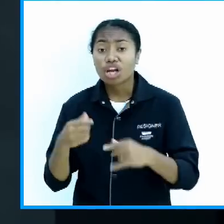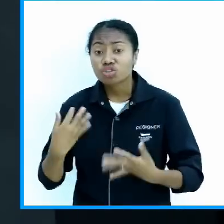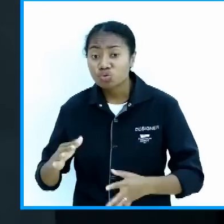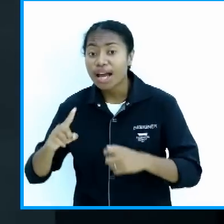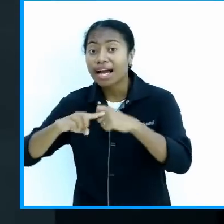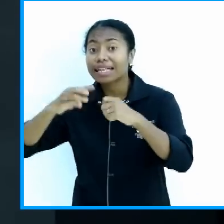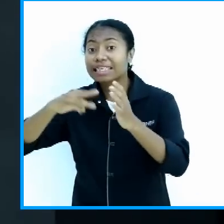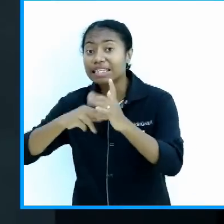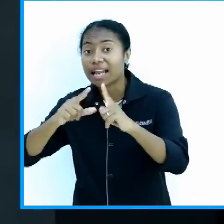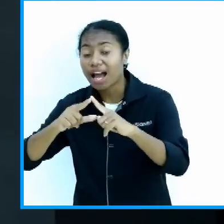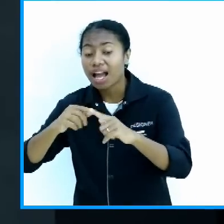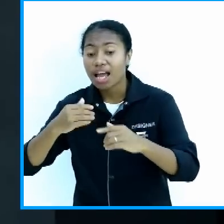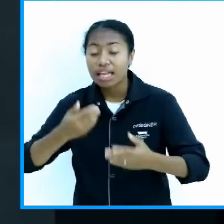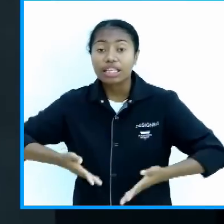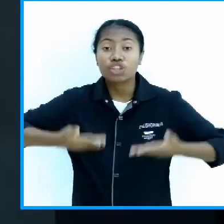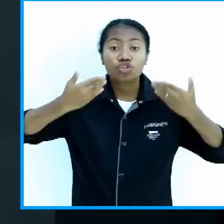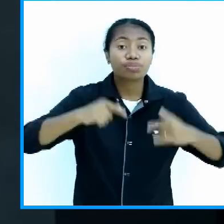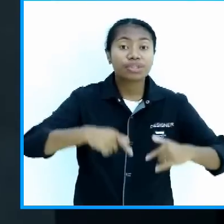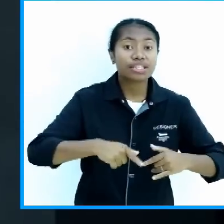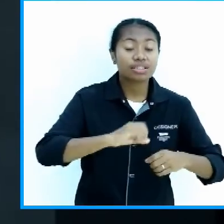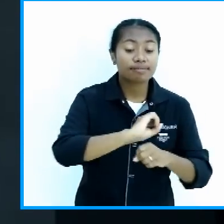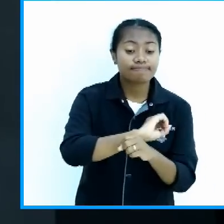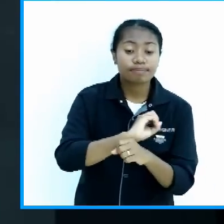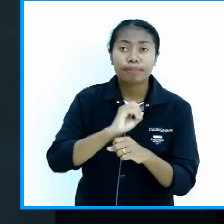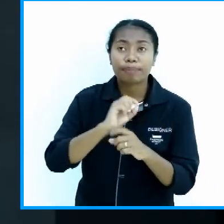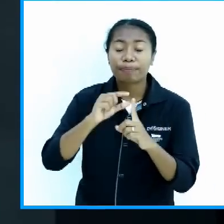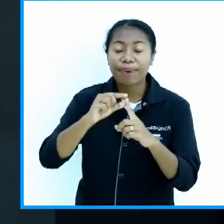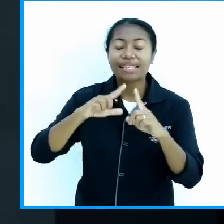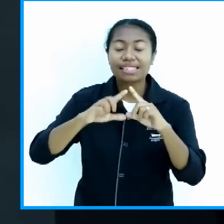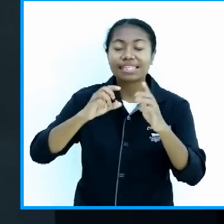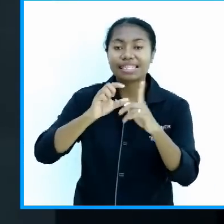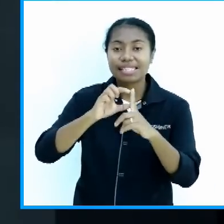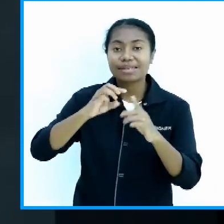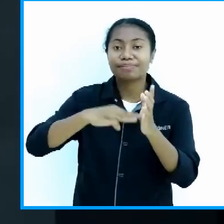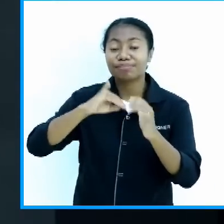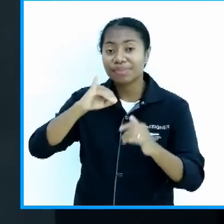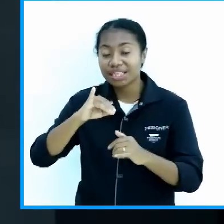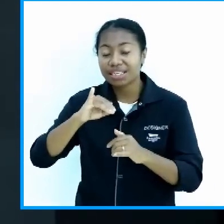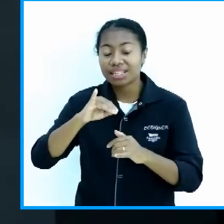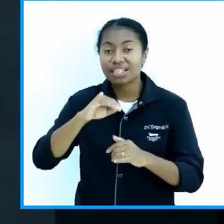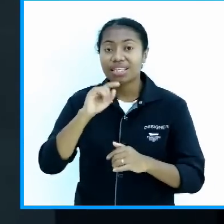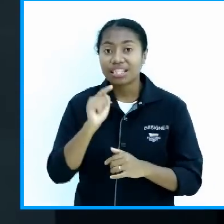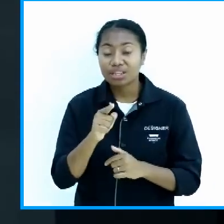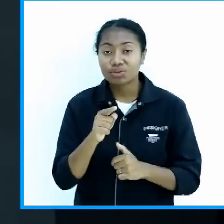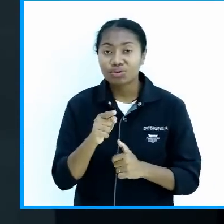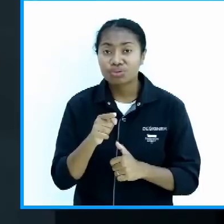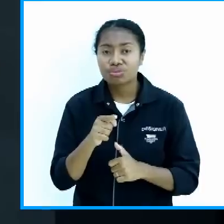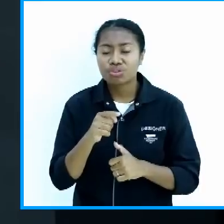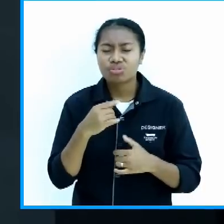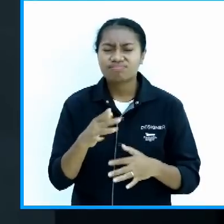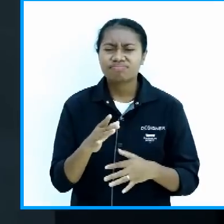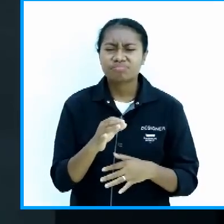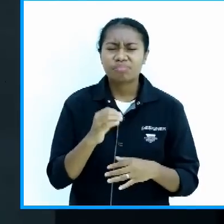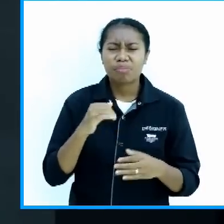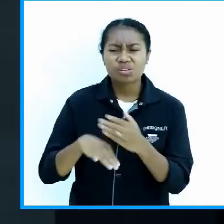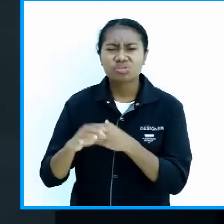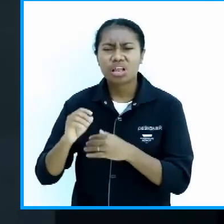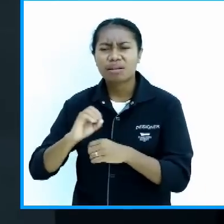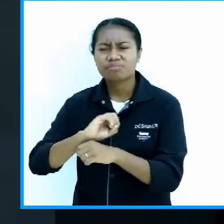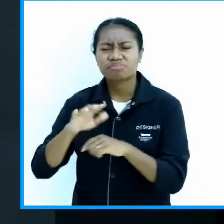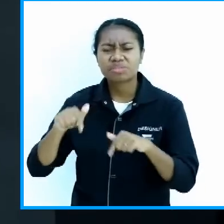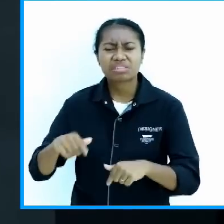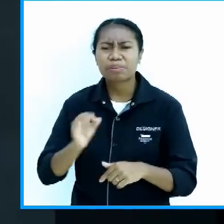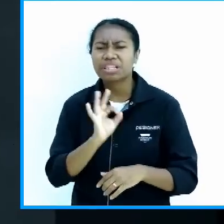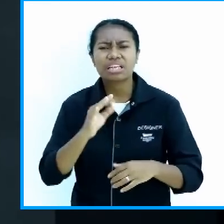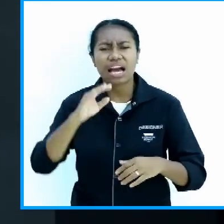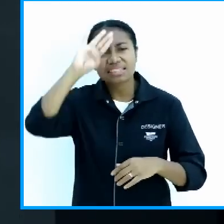ini menimbulkan tanda tanya buat si Edward Jenner. Akhirnya dia coba, ada orang sehat datang, anak kecil umur 9 tahun, dia punya sapi yang kena